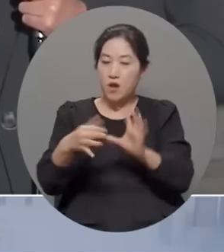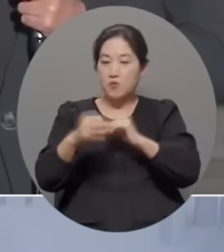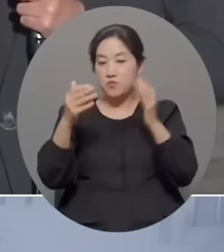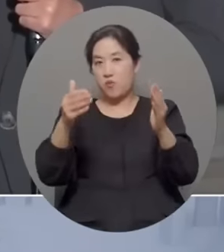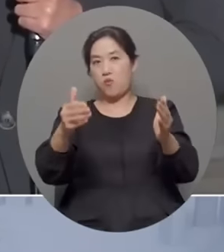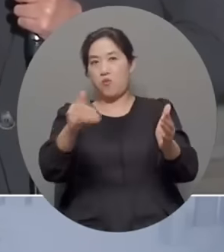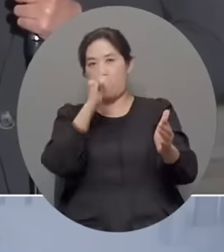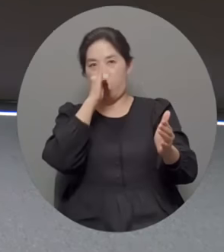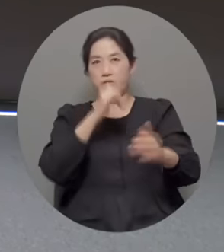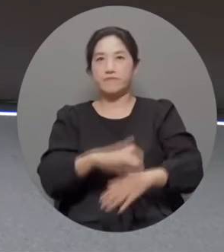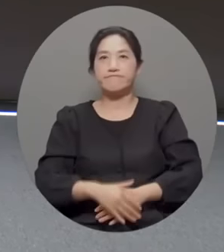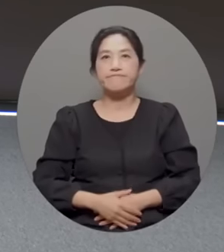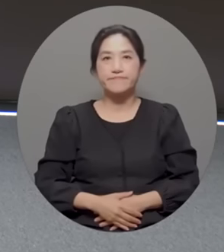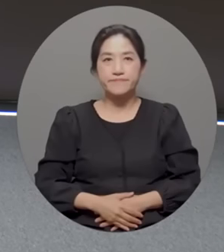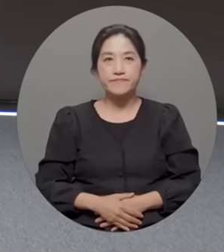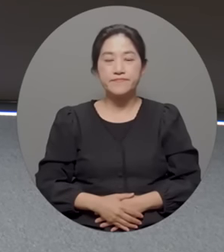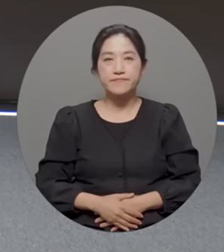전해드렸습니다.